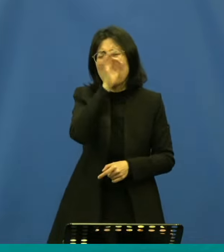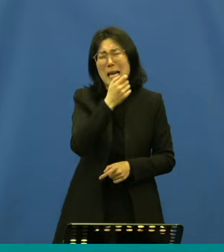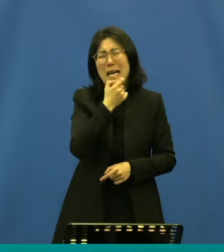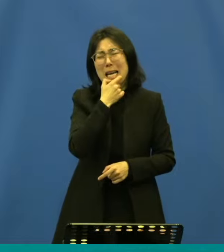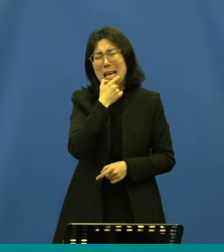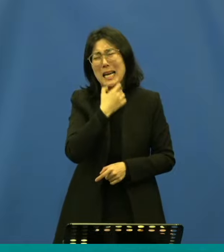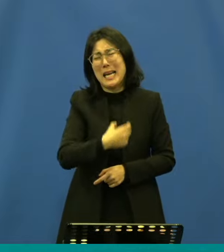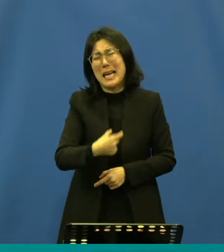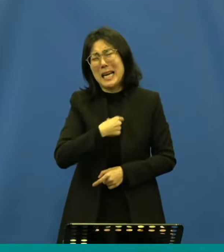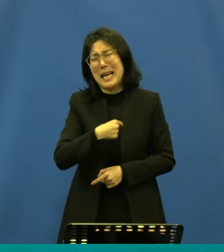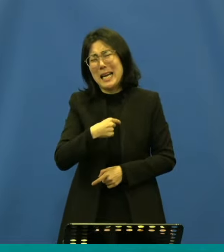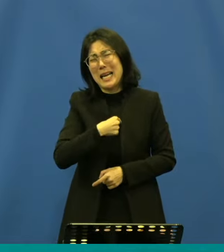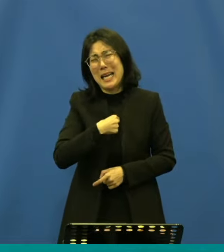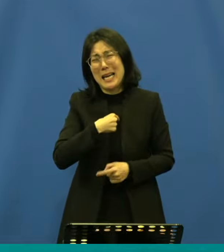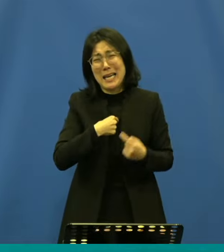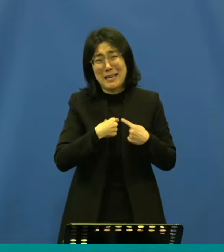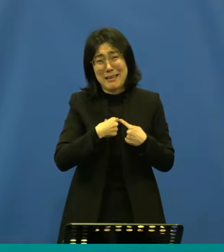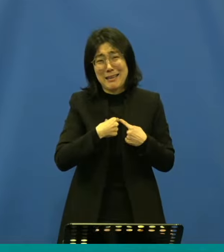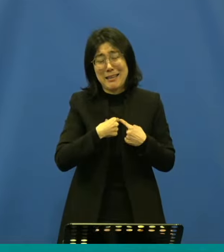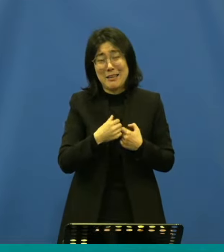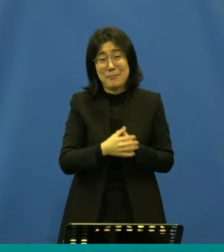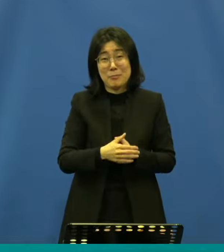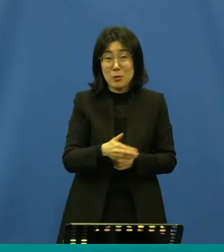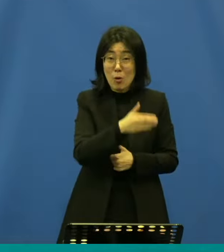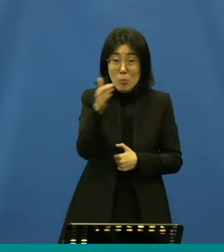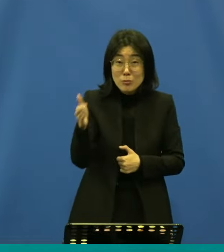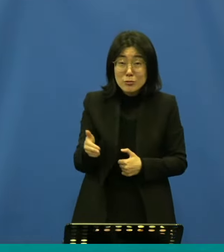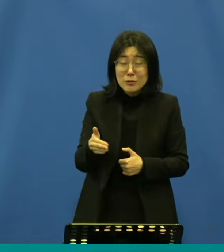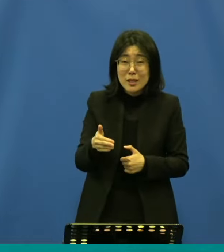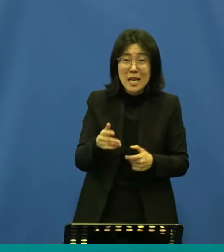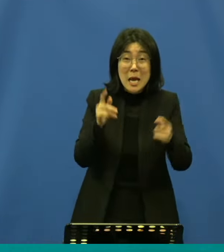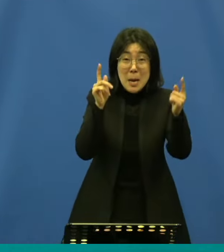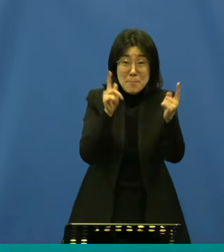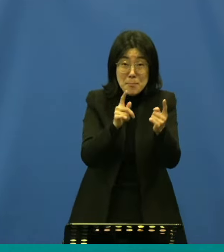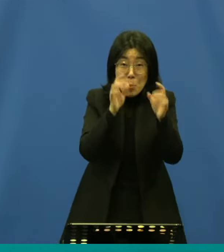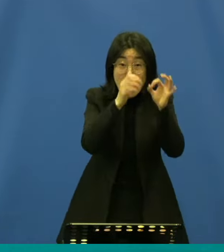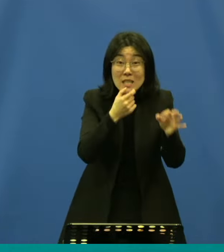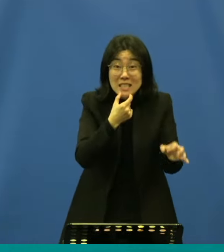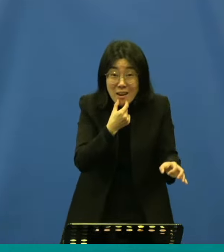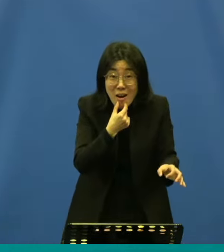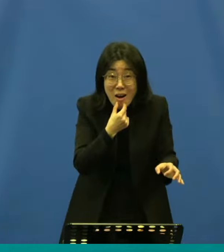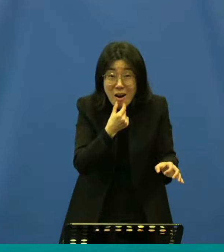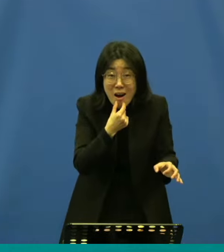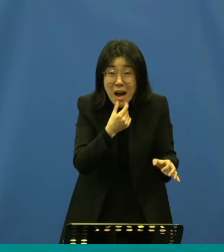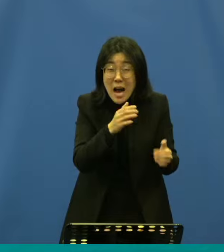그런데 여러분 누구나 현실이 고통스러우면 부정하려고 합니다. 그러나 부정하면 할수록 고통은 더 커져요.